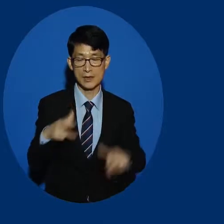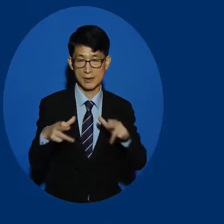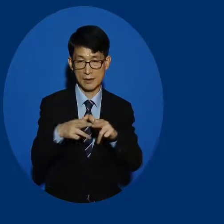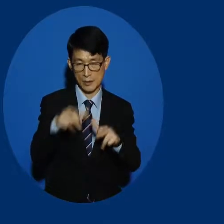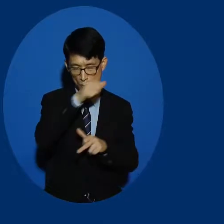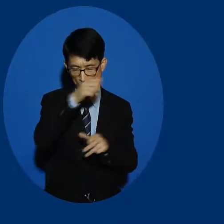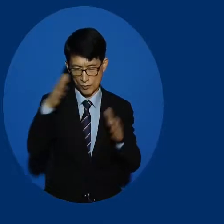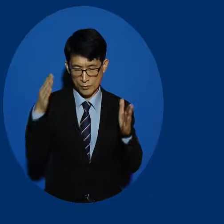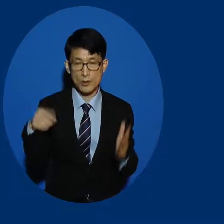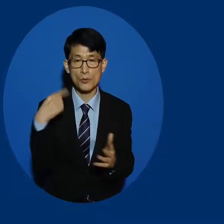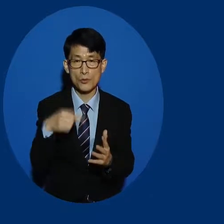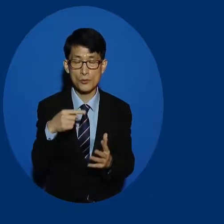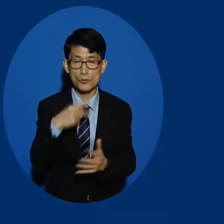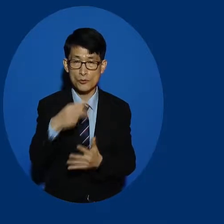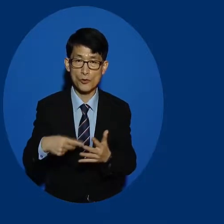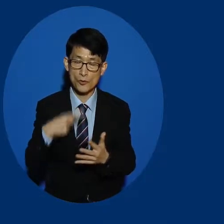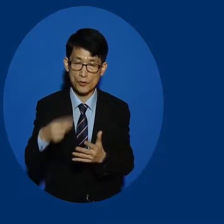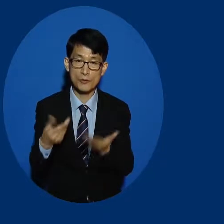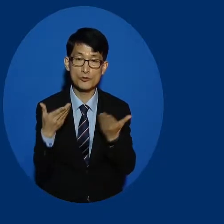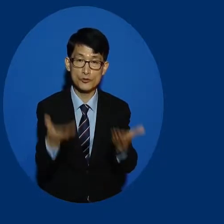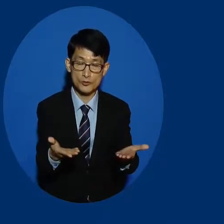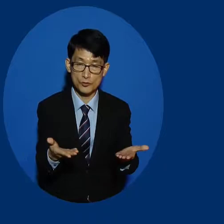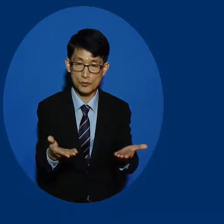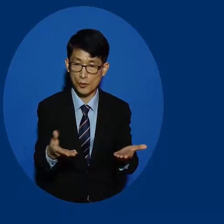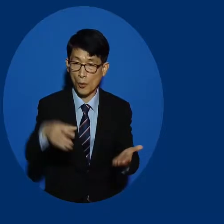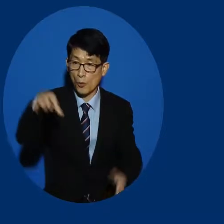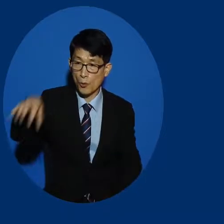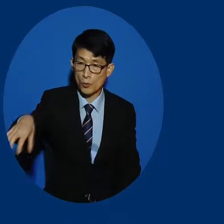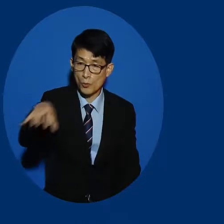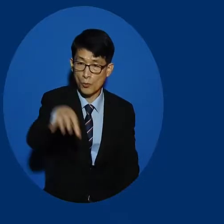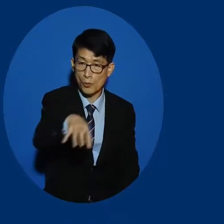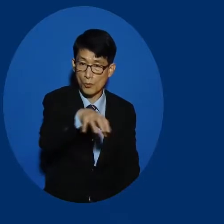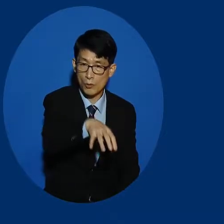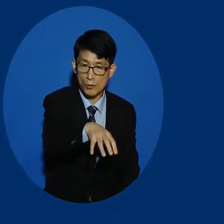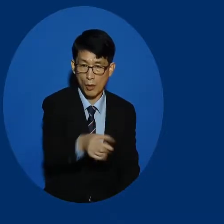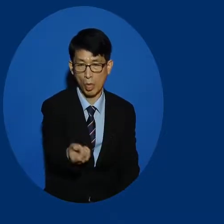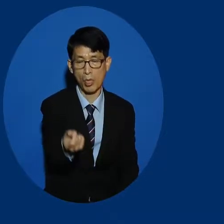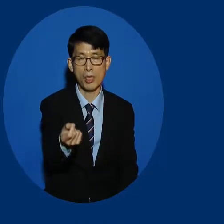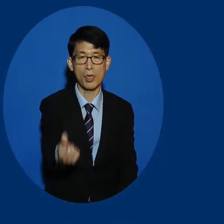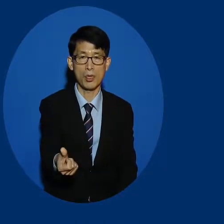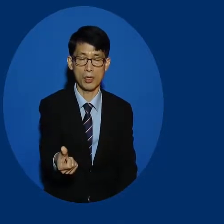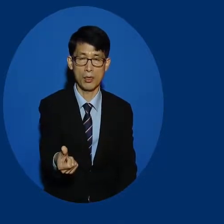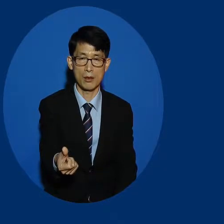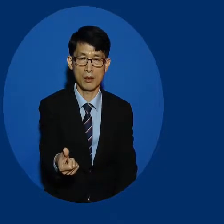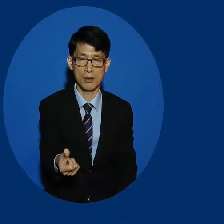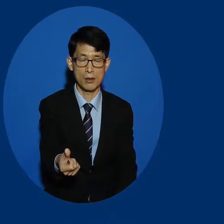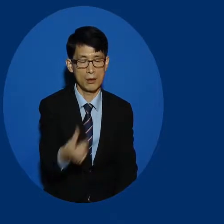평생교육 프로그램을 제공하는 기관도 턱없이 부족합니다.